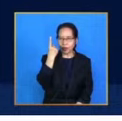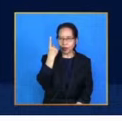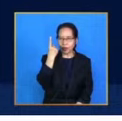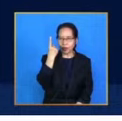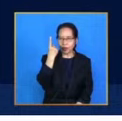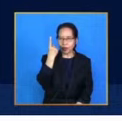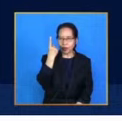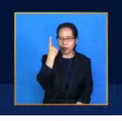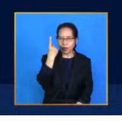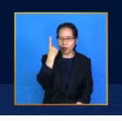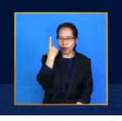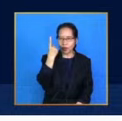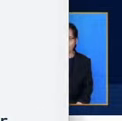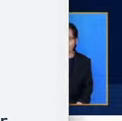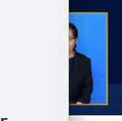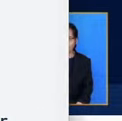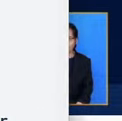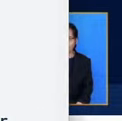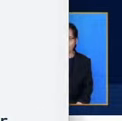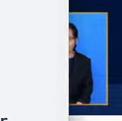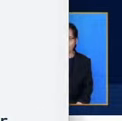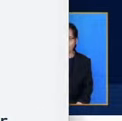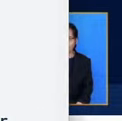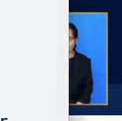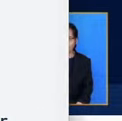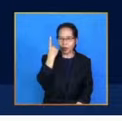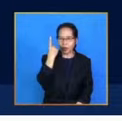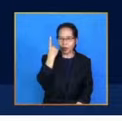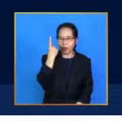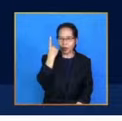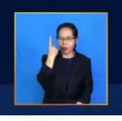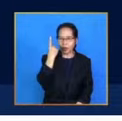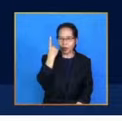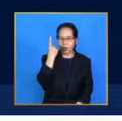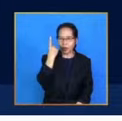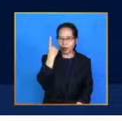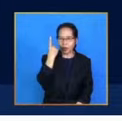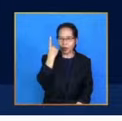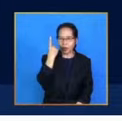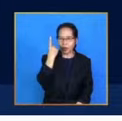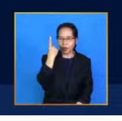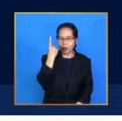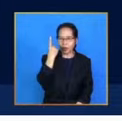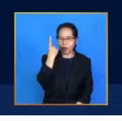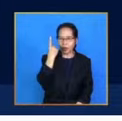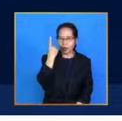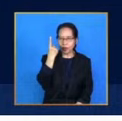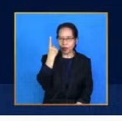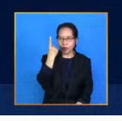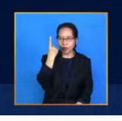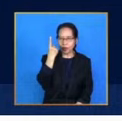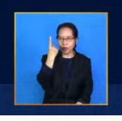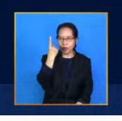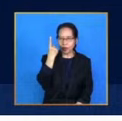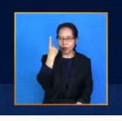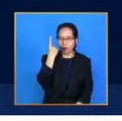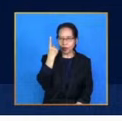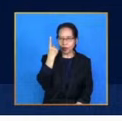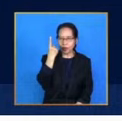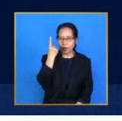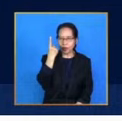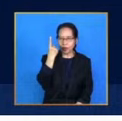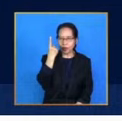saka money pick-up? Sa abroad yan, pero nung dito sa Pilipinas, ang sistema dati